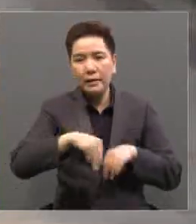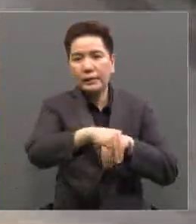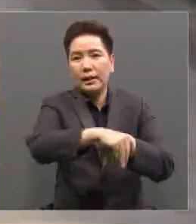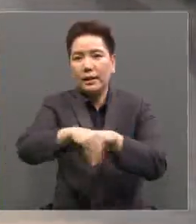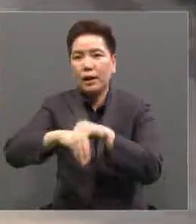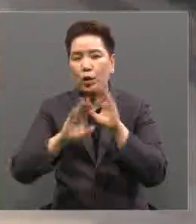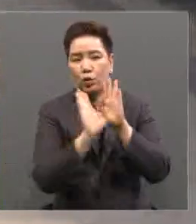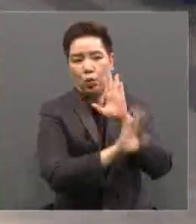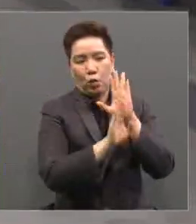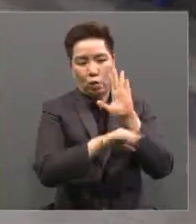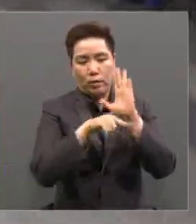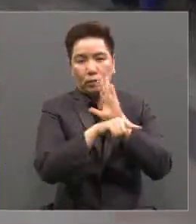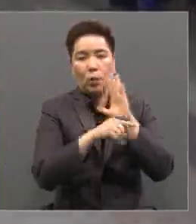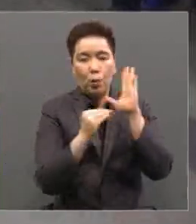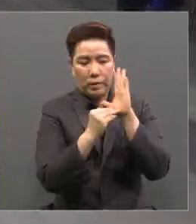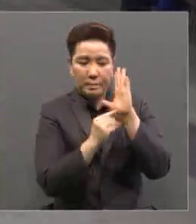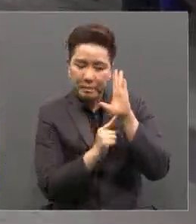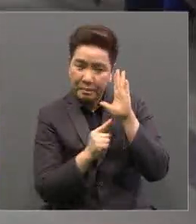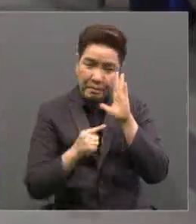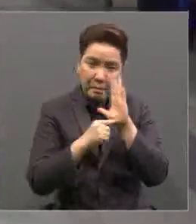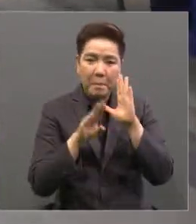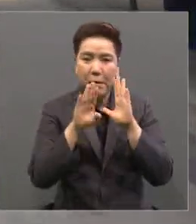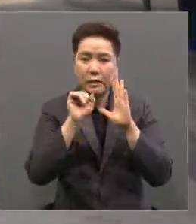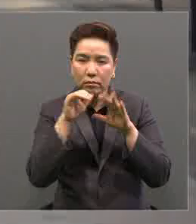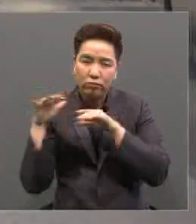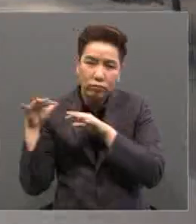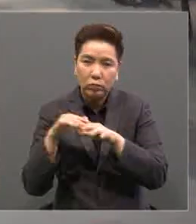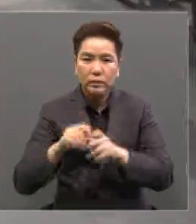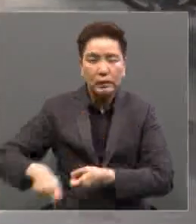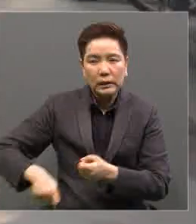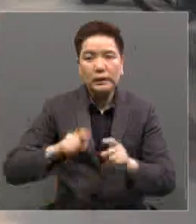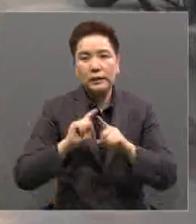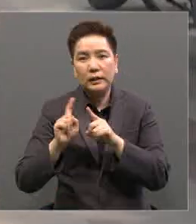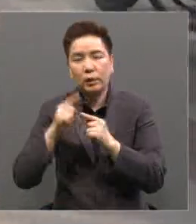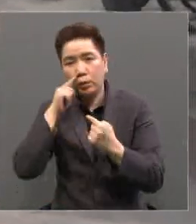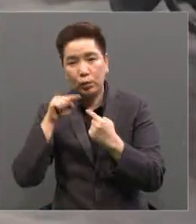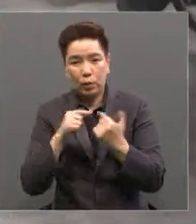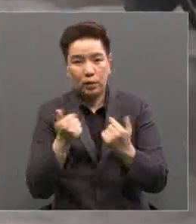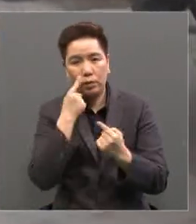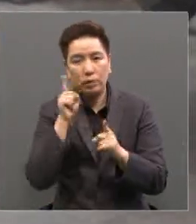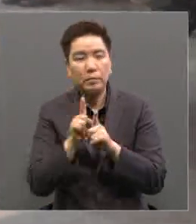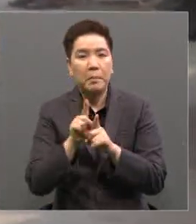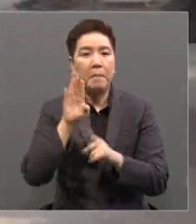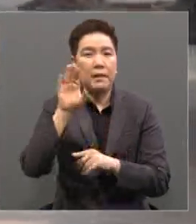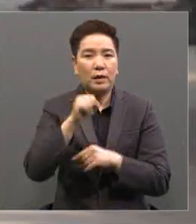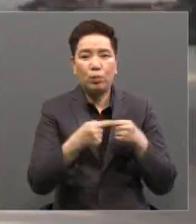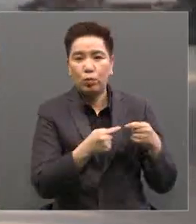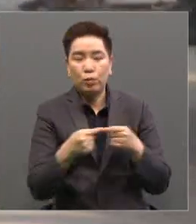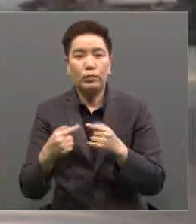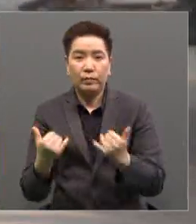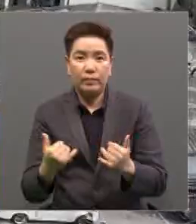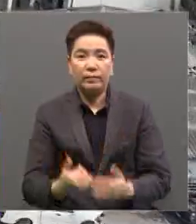ในภาคตะวันออกนะครับรวมไปถึงกรุงเทพมหานครก็ทยอยหลั่งไหลเข้ามาร่วมเล่นกิจกรรมสงกรานต์กันภายในงานที่ชายหาดบางแสนกันอย่างต่อเนื่